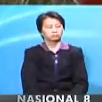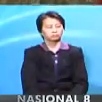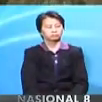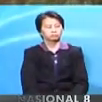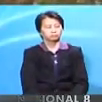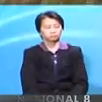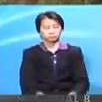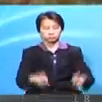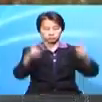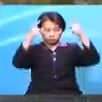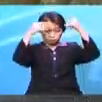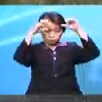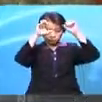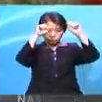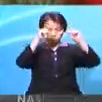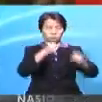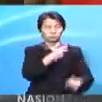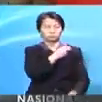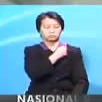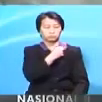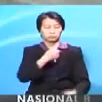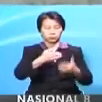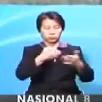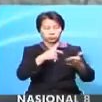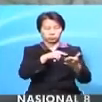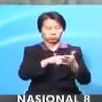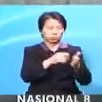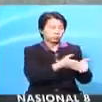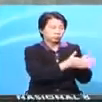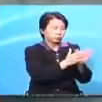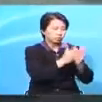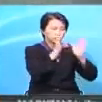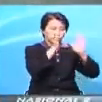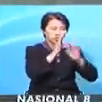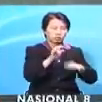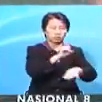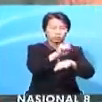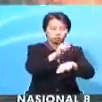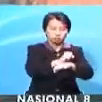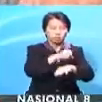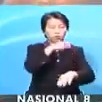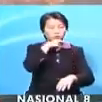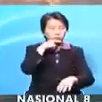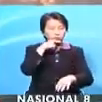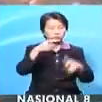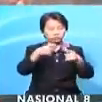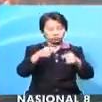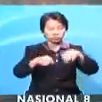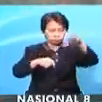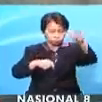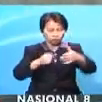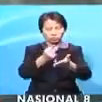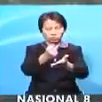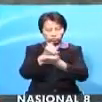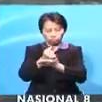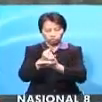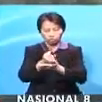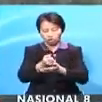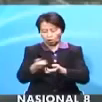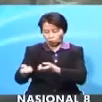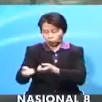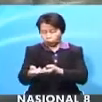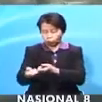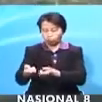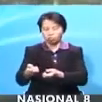Presiden Indonesia Joko Widodo sebelum ini meminta Malaysia Singapura Rusia dan jepun membantu memadamkan kebakaran